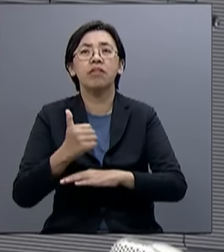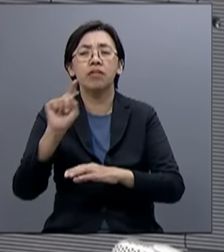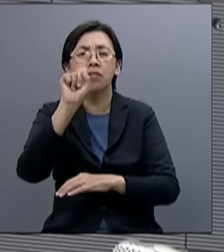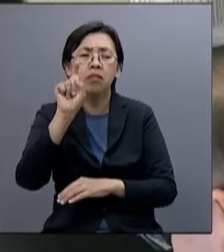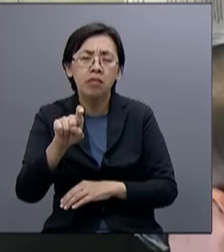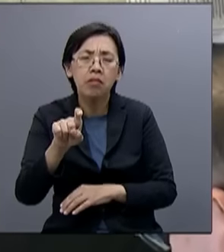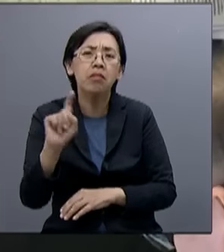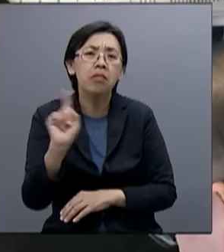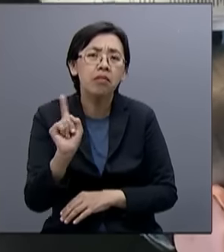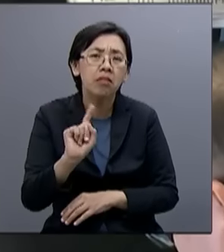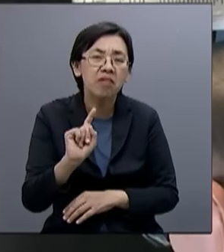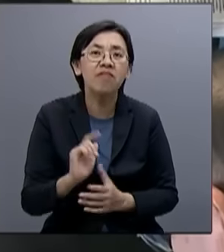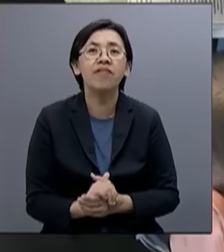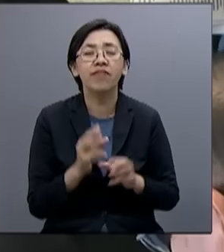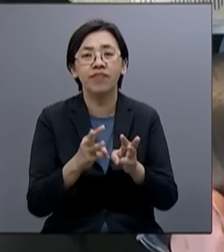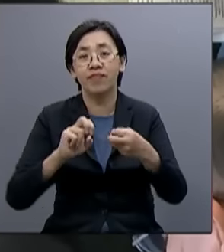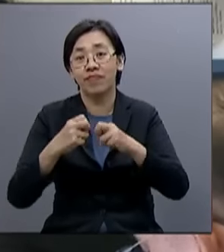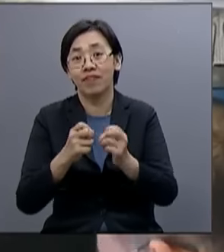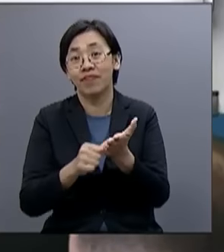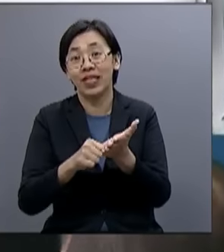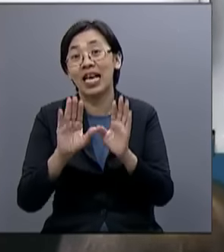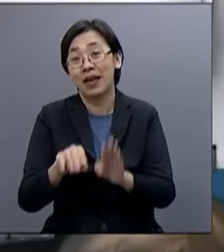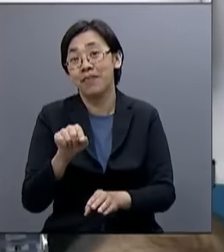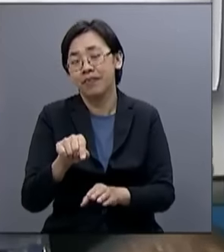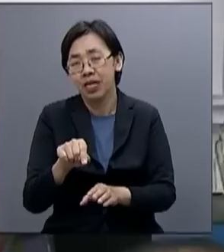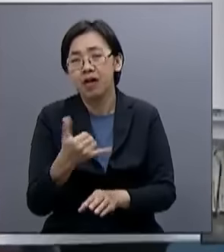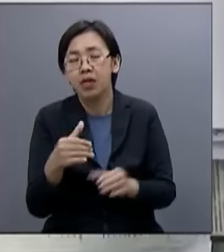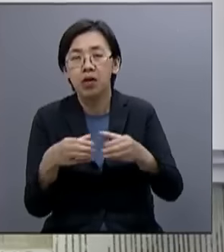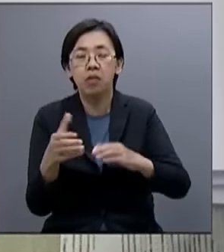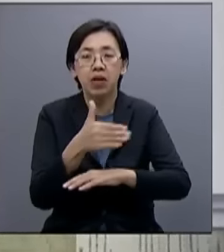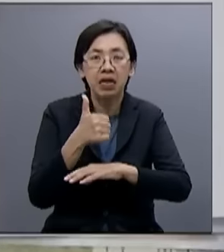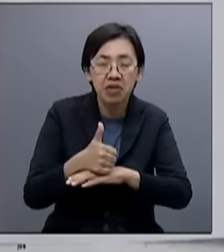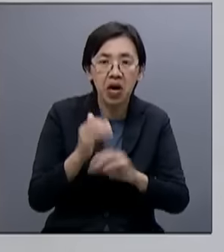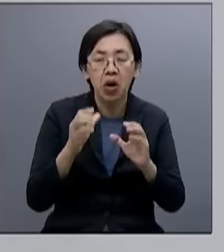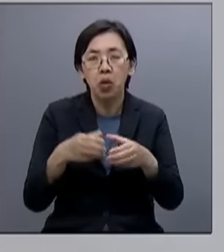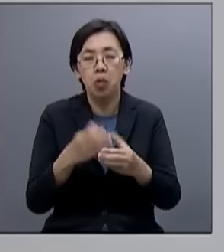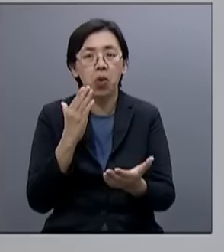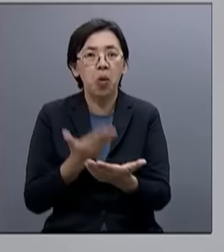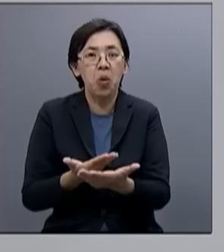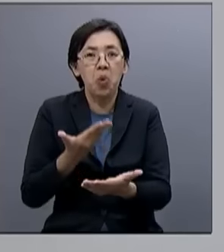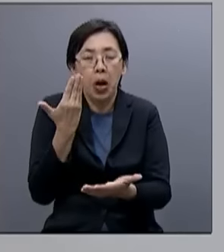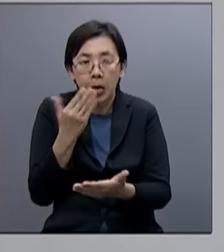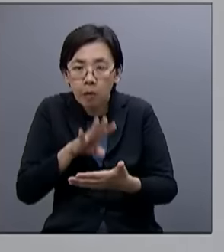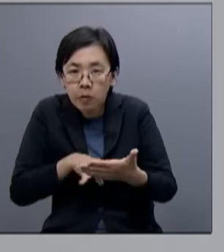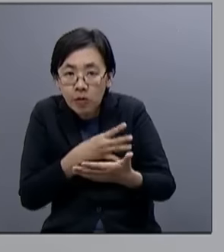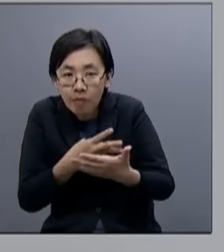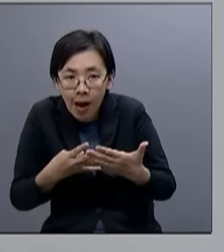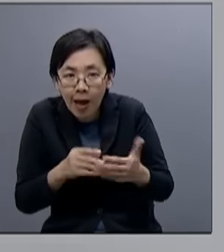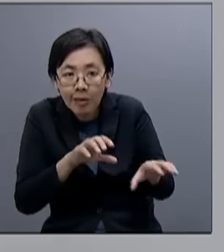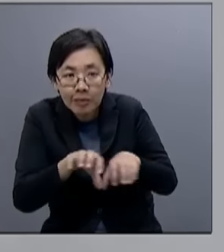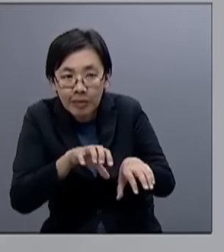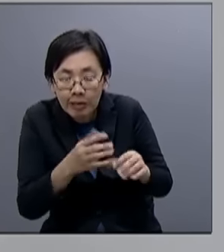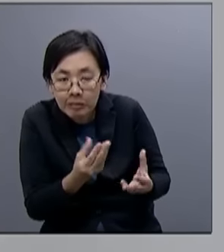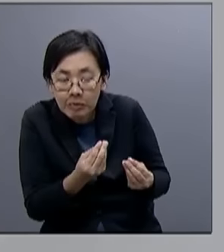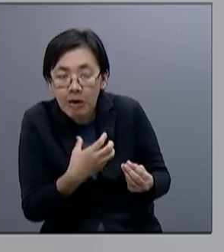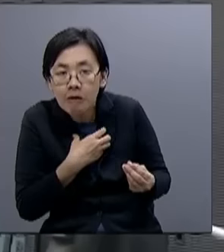เอาไ้อด้วยนะบอกวาวธีแ้ปัญหาแบบนี้ อาจจะมีก่มกนเมืองหอวากลมทุนที่เขาวางแผนจากกพนที่ส่นนี้